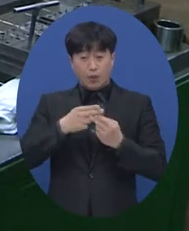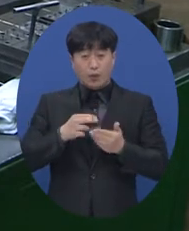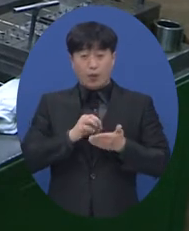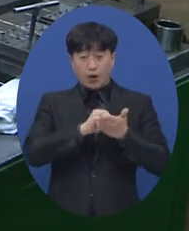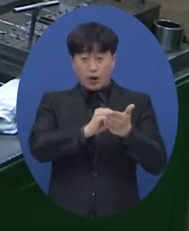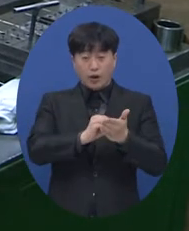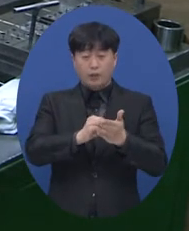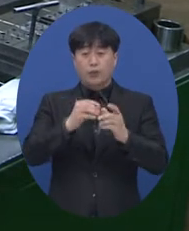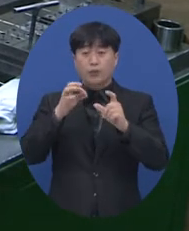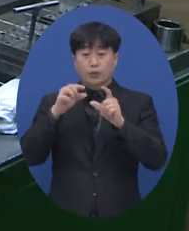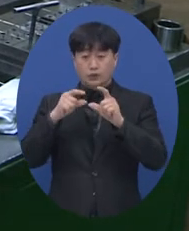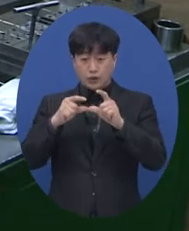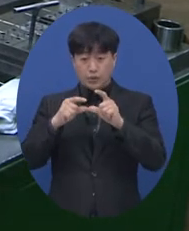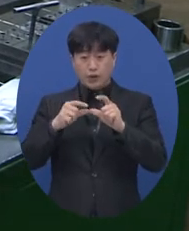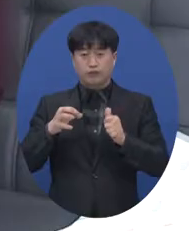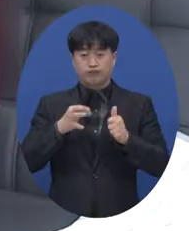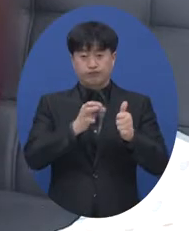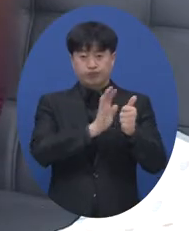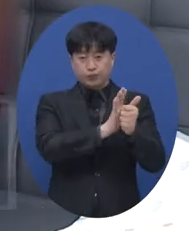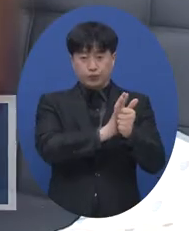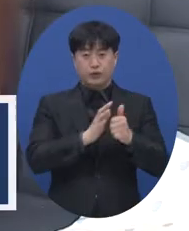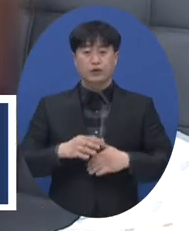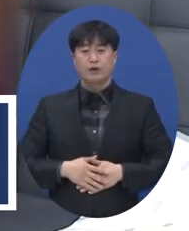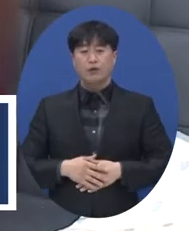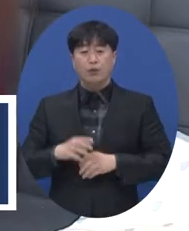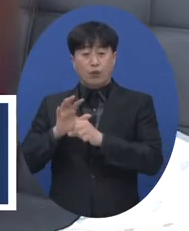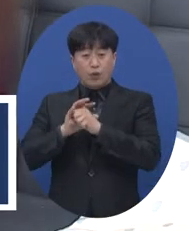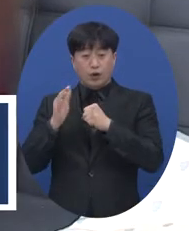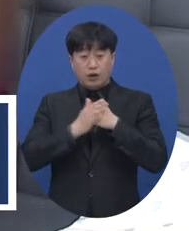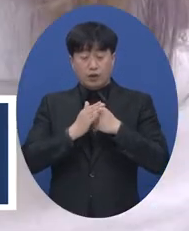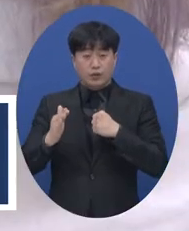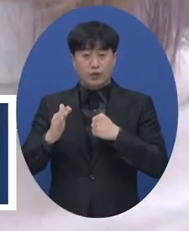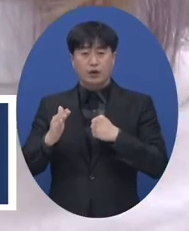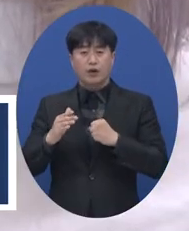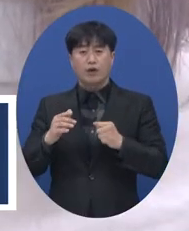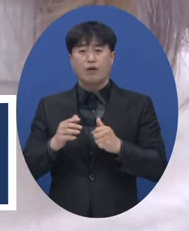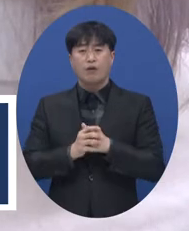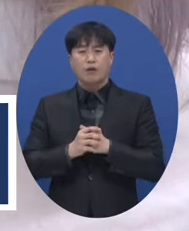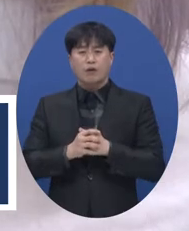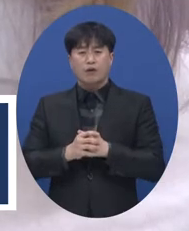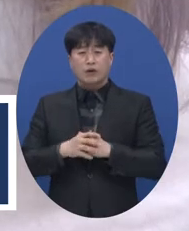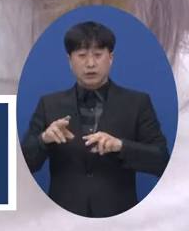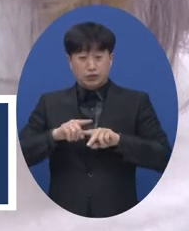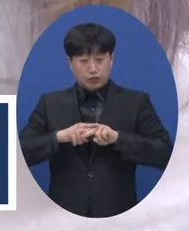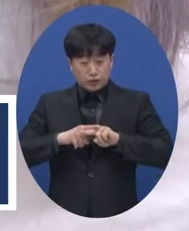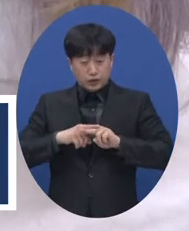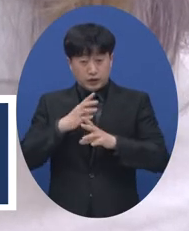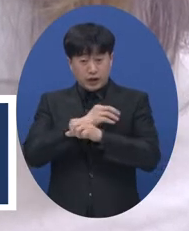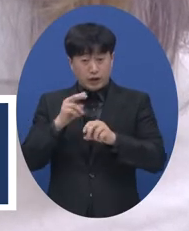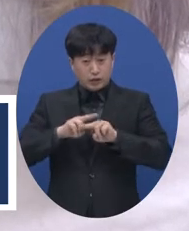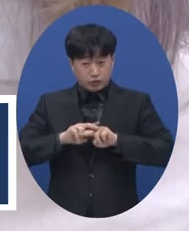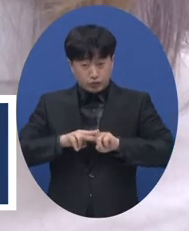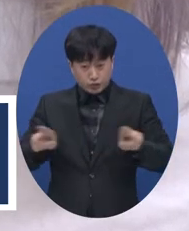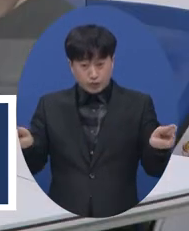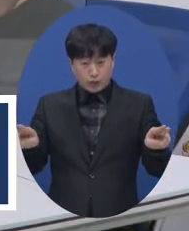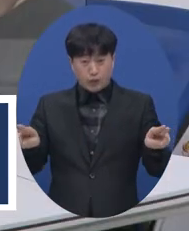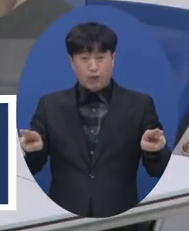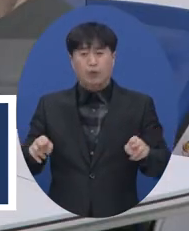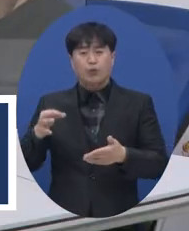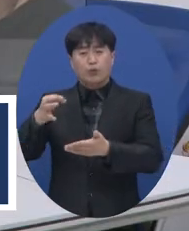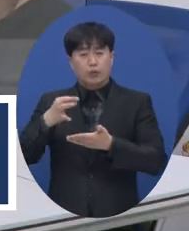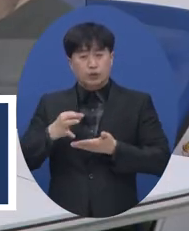절반을 지원한다는 구상 입니다 코로나 1구 여파로 일방적으로 계약을 취소 당하거나 대금을 제대로 지급받지